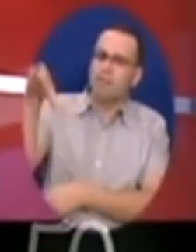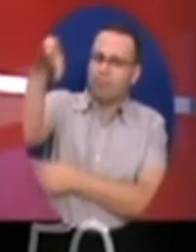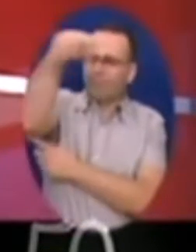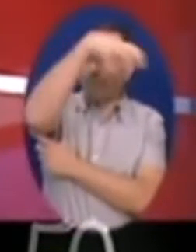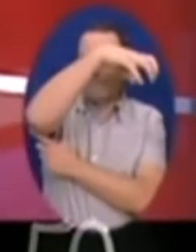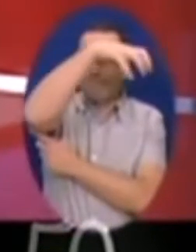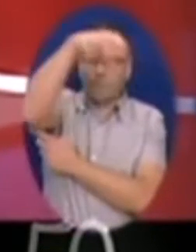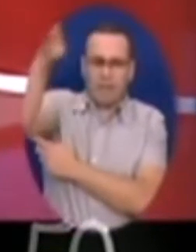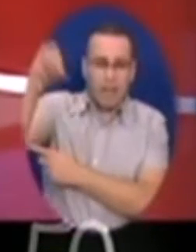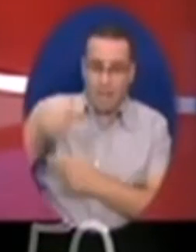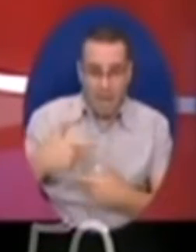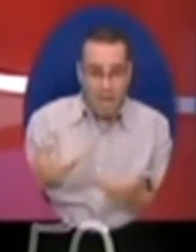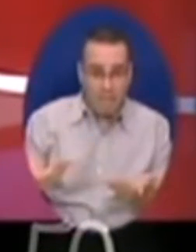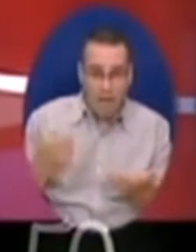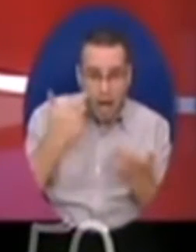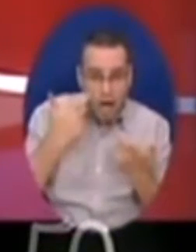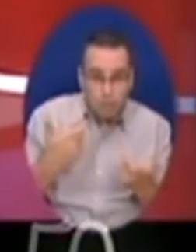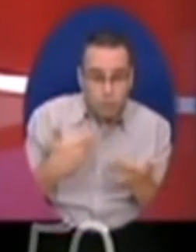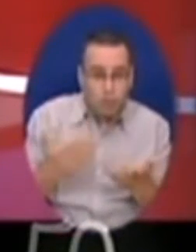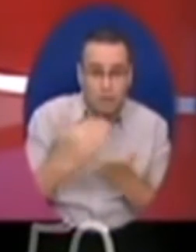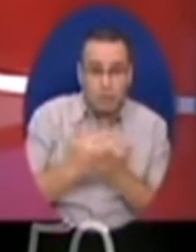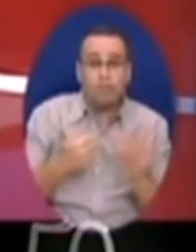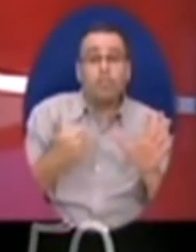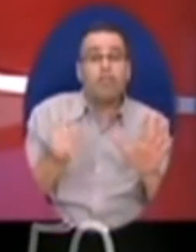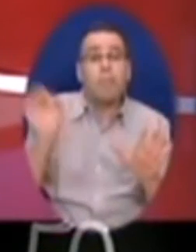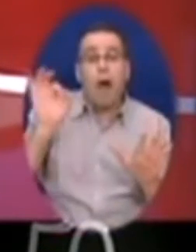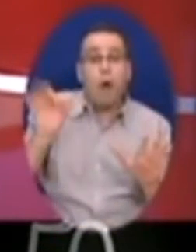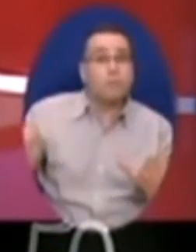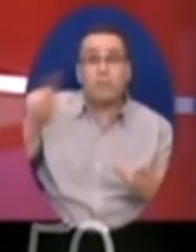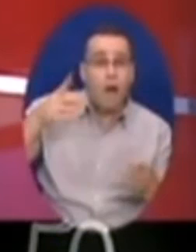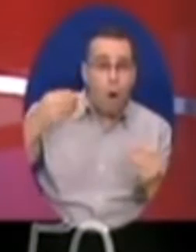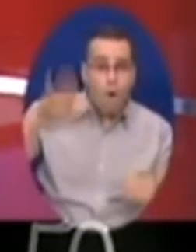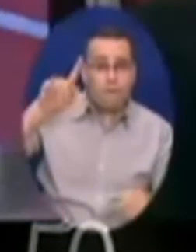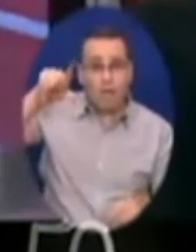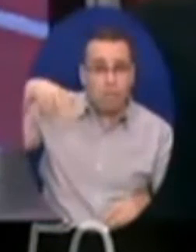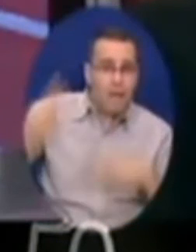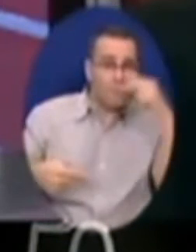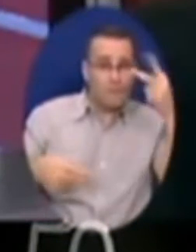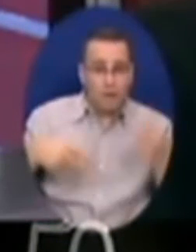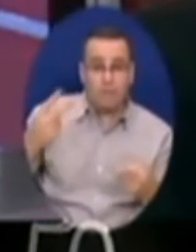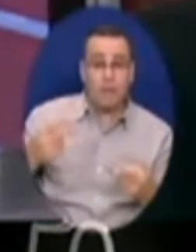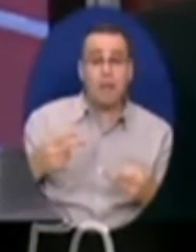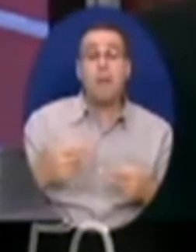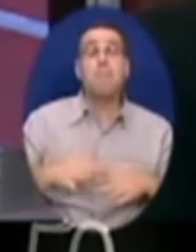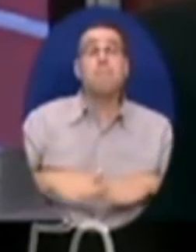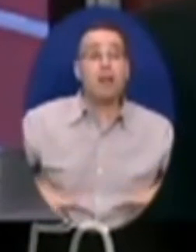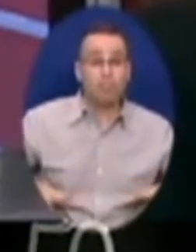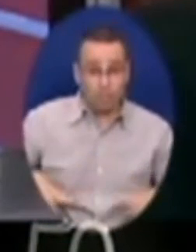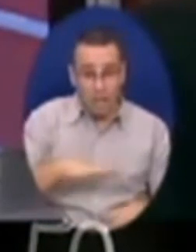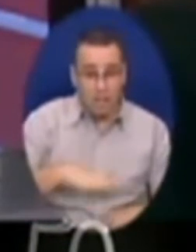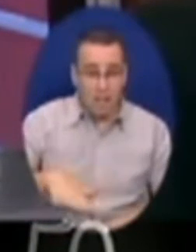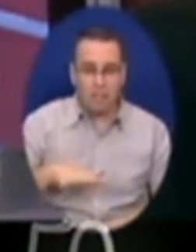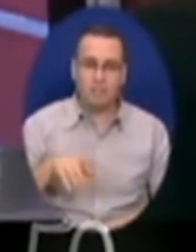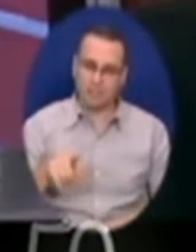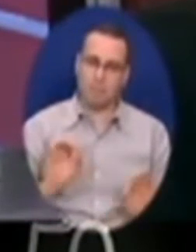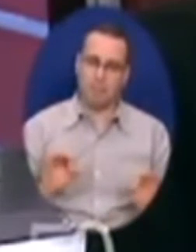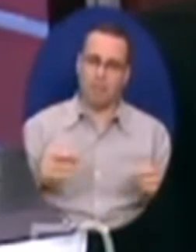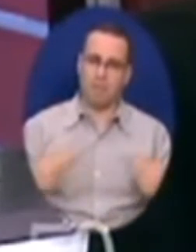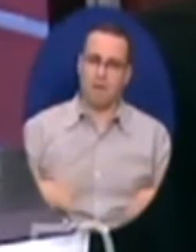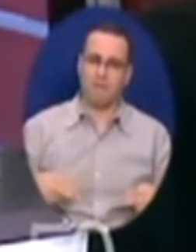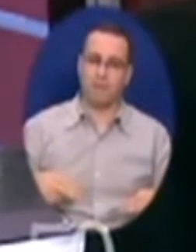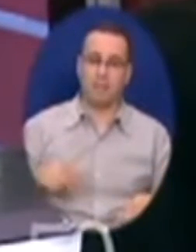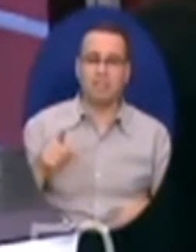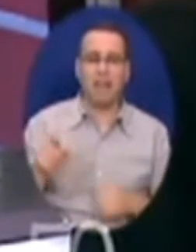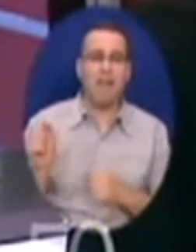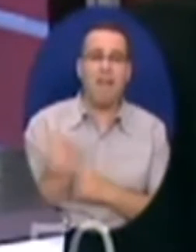אין בטיחות, הרי 60% מההרוגים זה מנפילות. מה שקורה בשטח זה פשוט מפחיד.